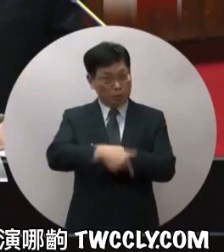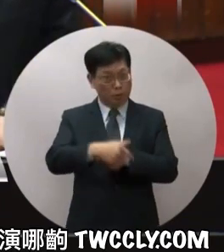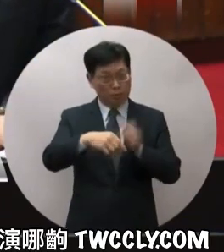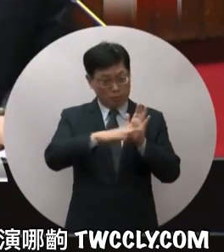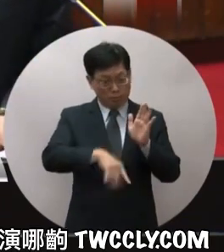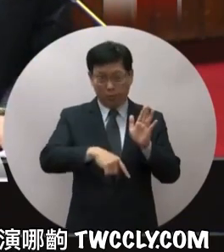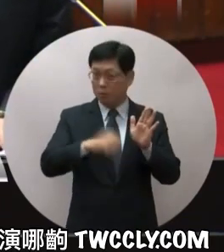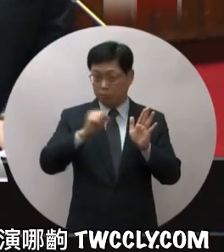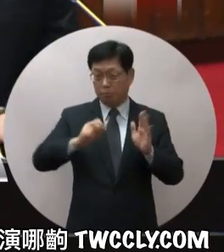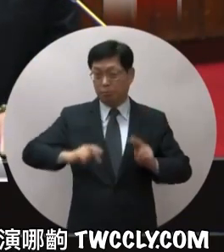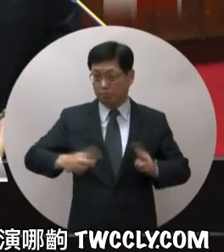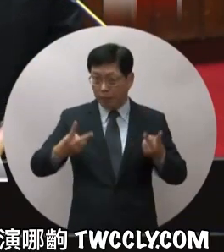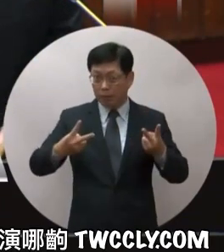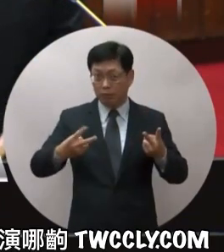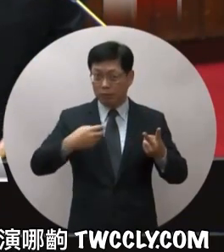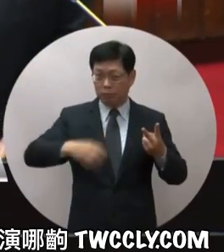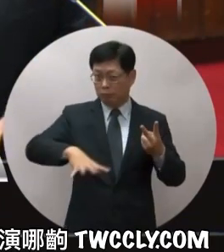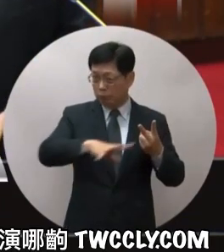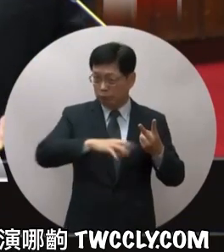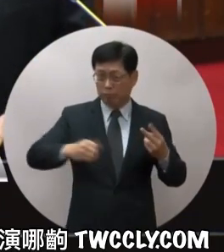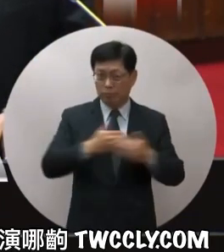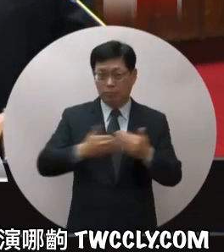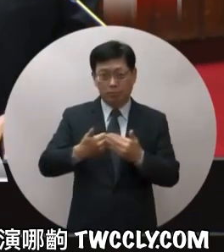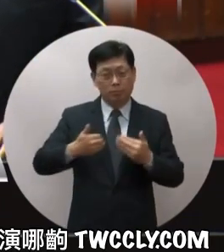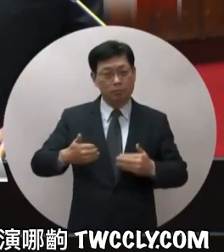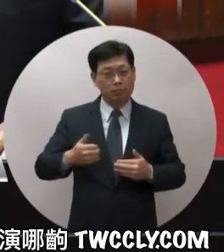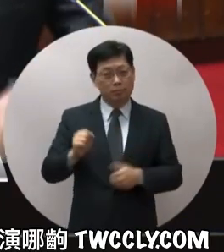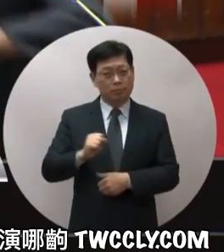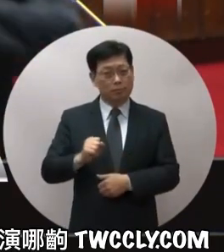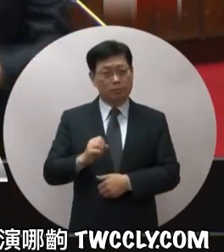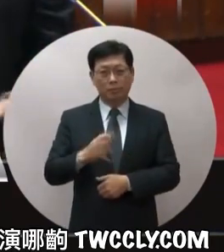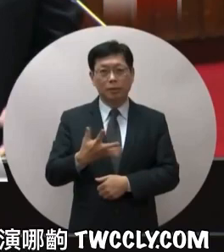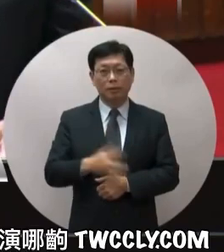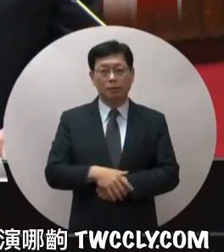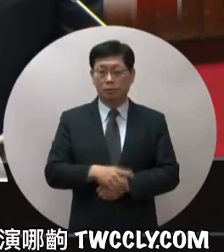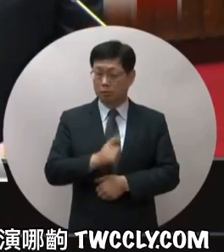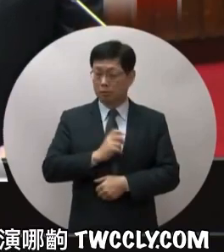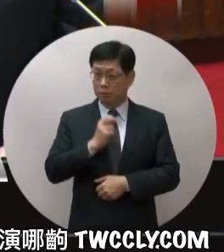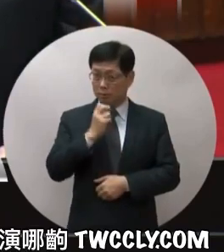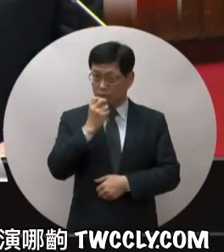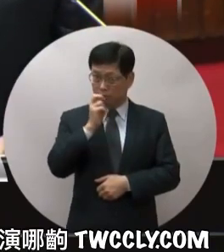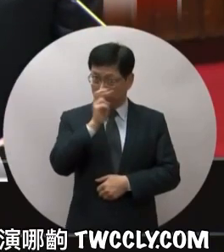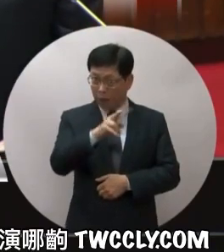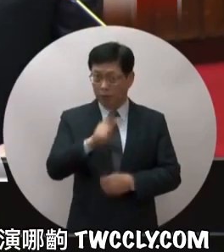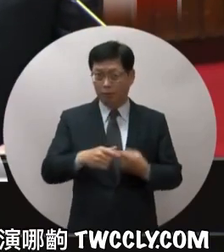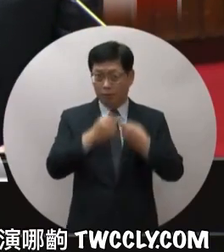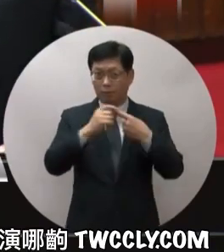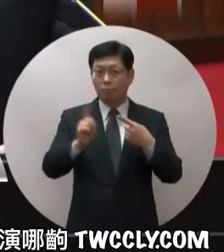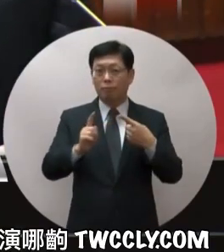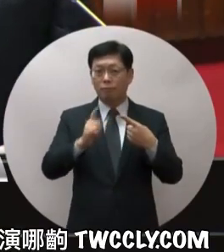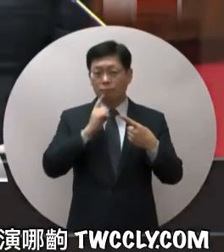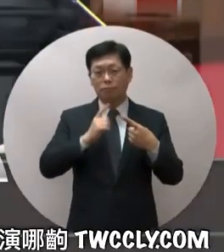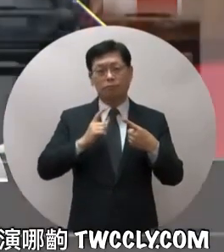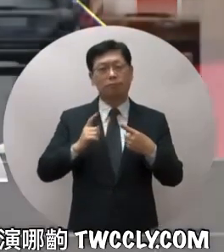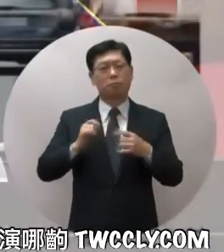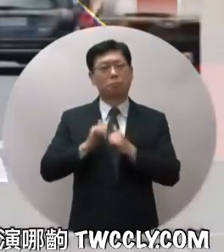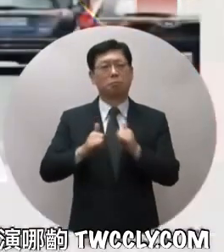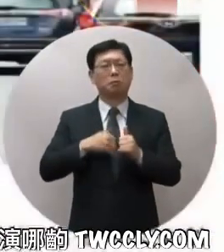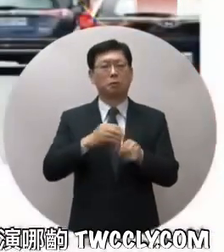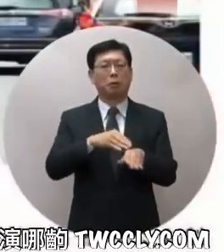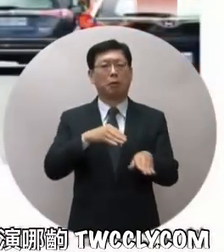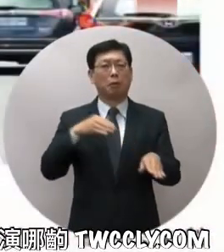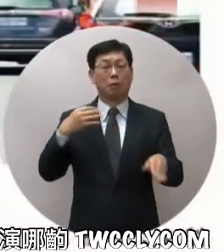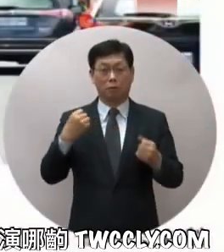沒有辦法改善到整個交通網路所以你看到第一張圖就是大家都知道那天我們台車